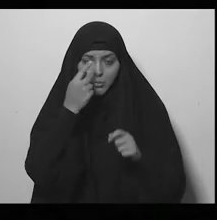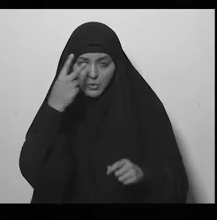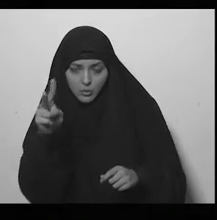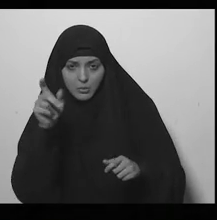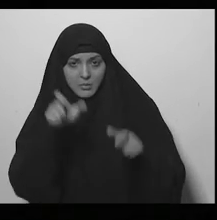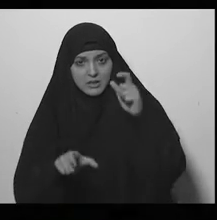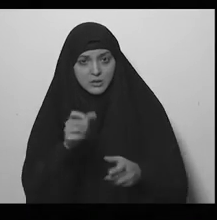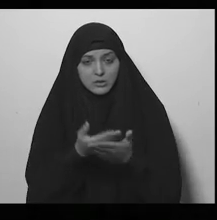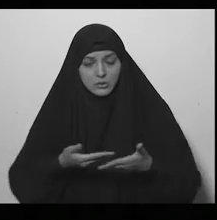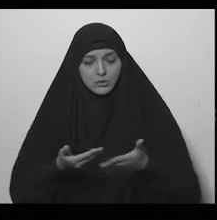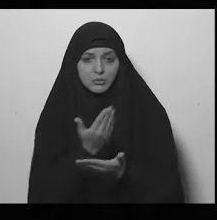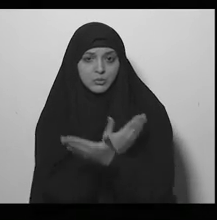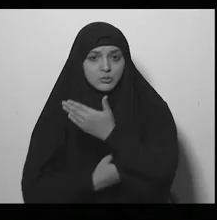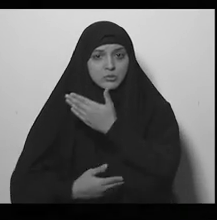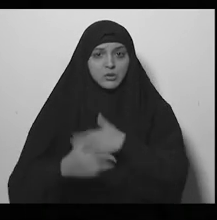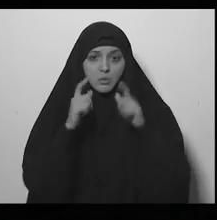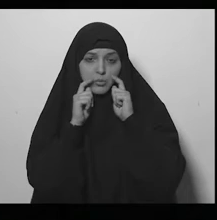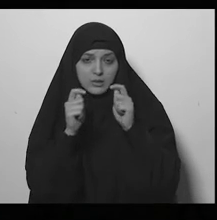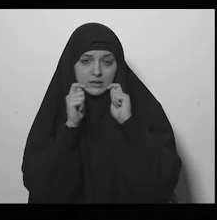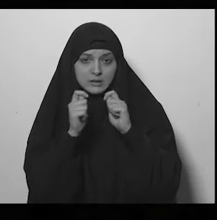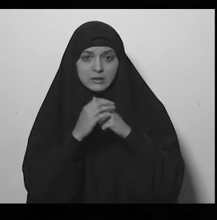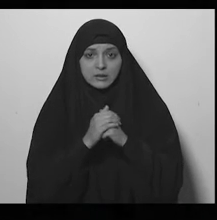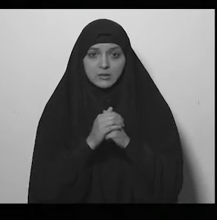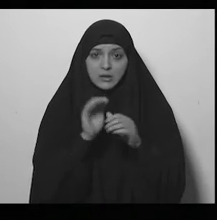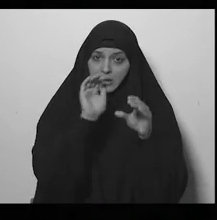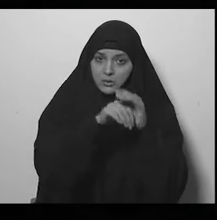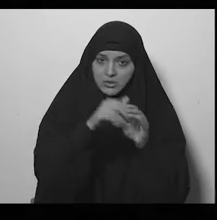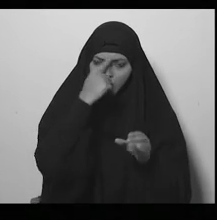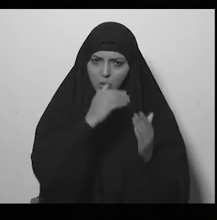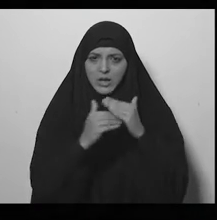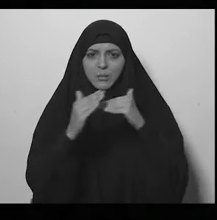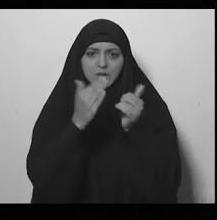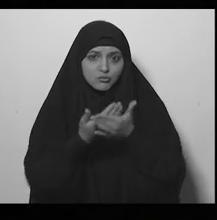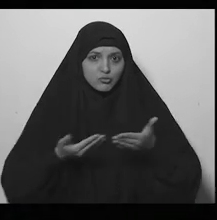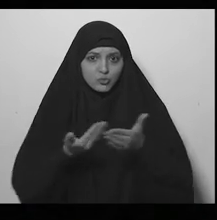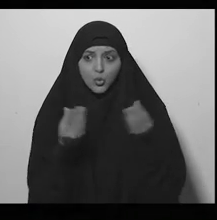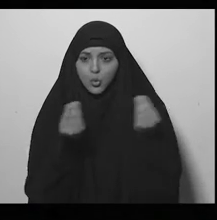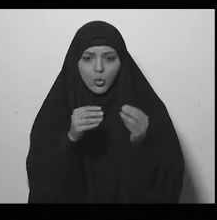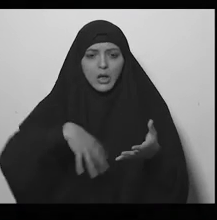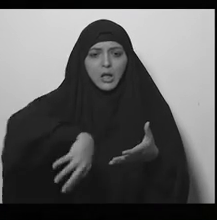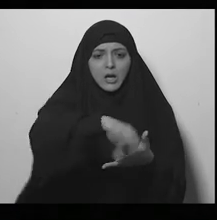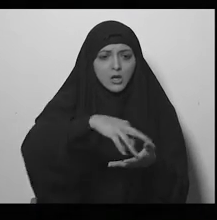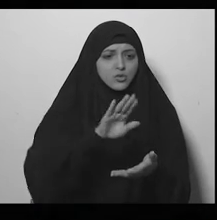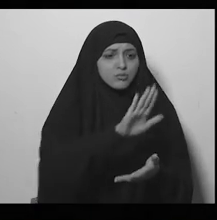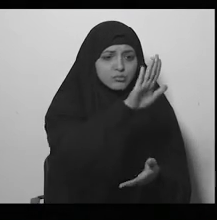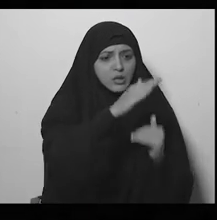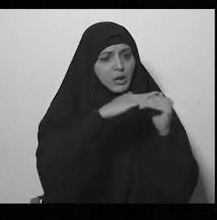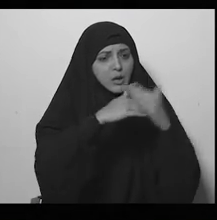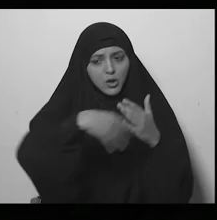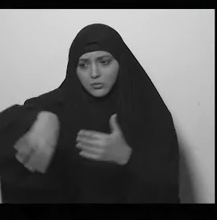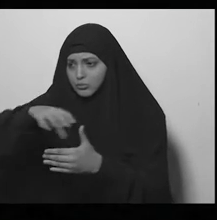handicap les politiques publiques inclusif pour améliorer la situation là où ils se trouvent